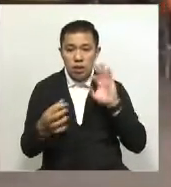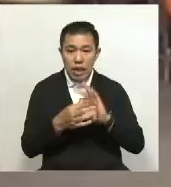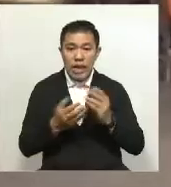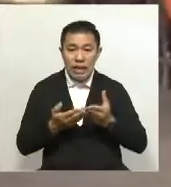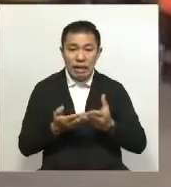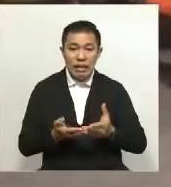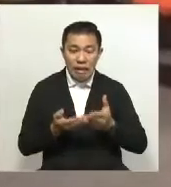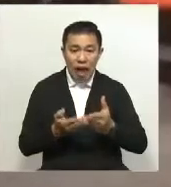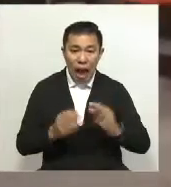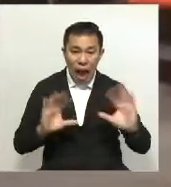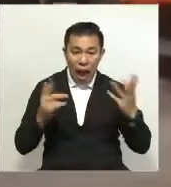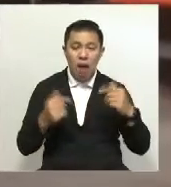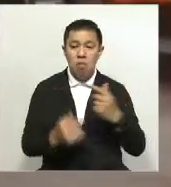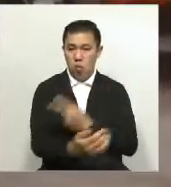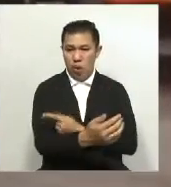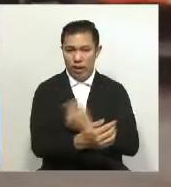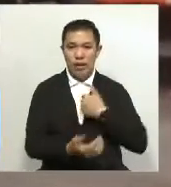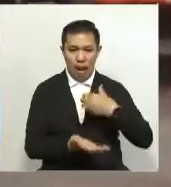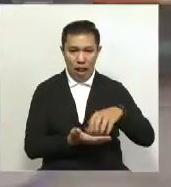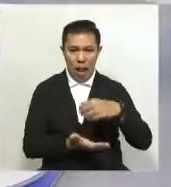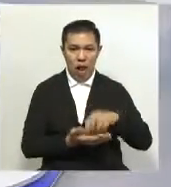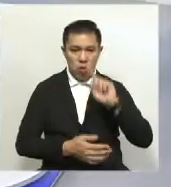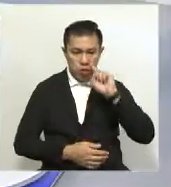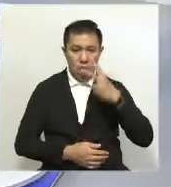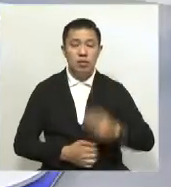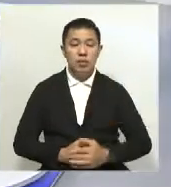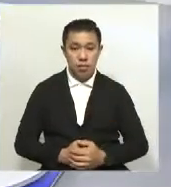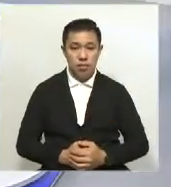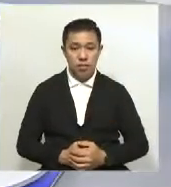เรือล่มของจังหวัดภูเก็ตเราจะรายงานกลับไปอีกครั้งนึงค่ะคุณปฐมาภรณ์คุณณัฐพงษ์คะ